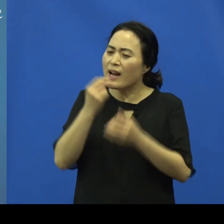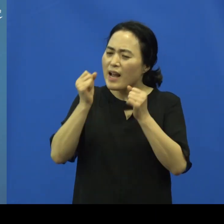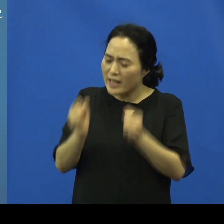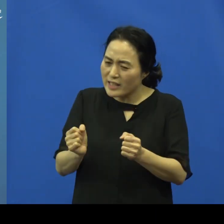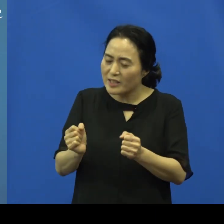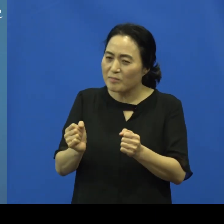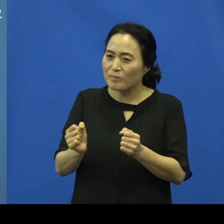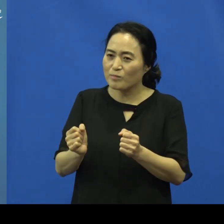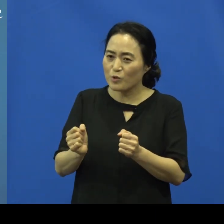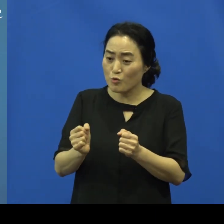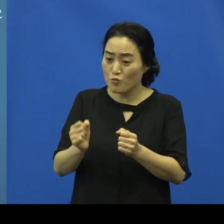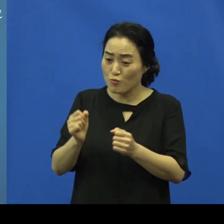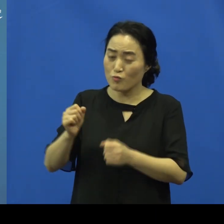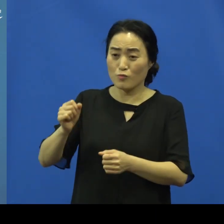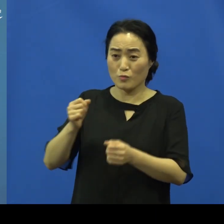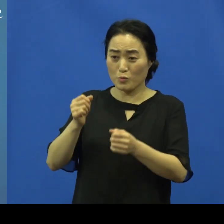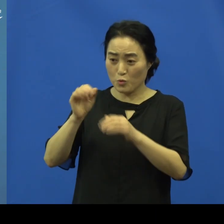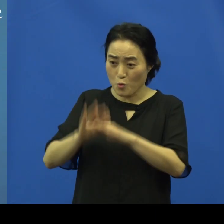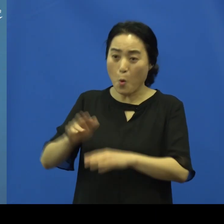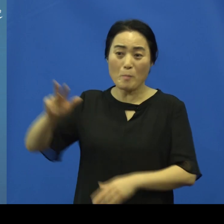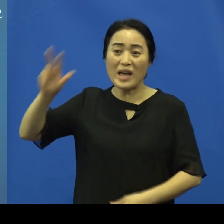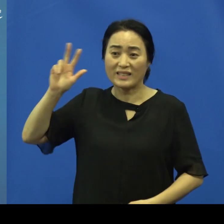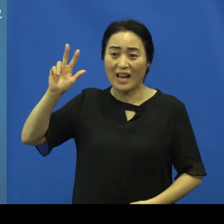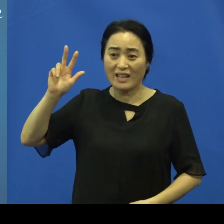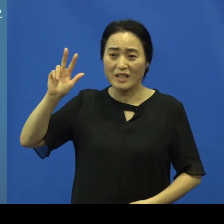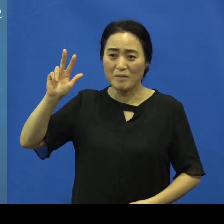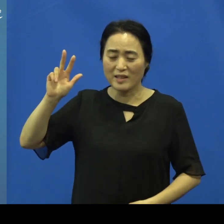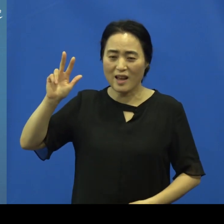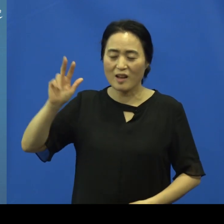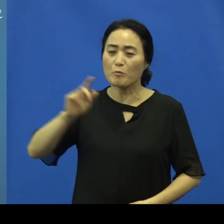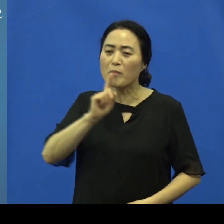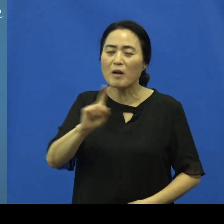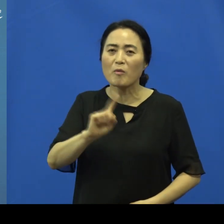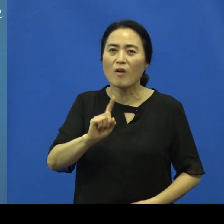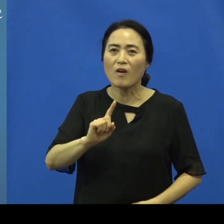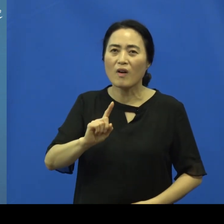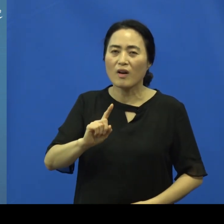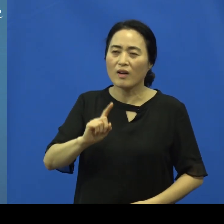당신과 당신의 하나님에게 이 문제를 맡깁니다.